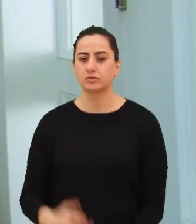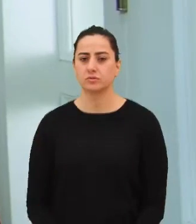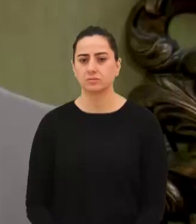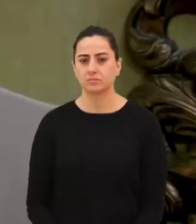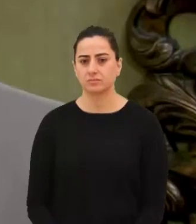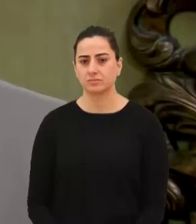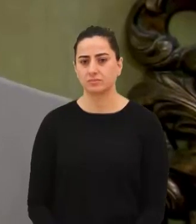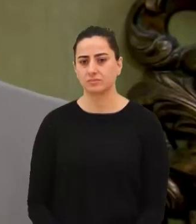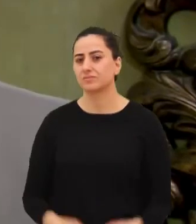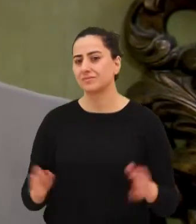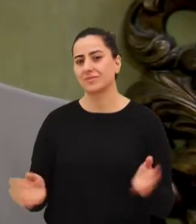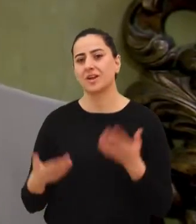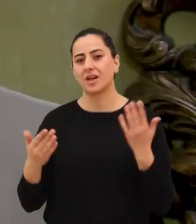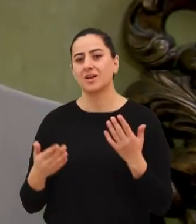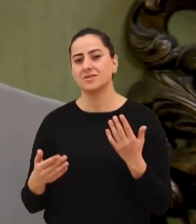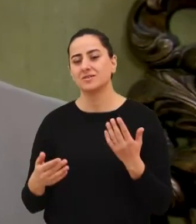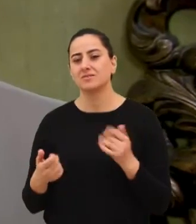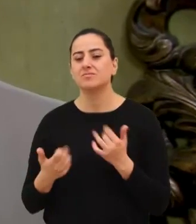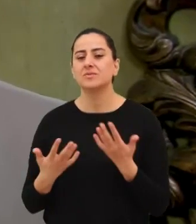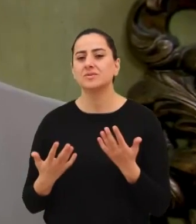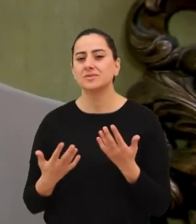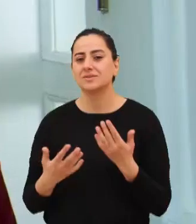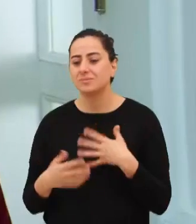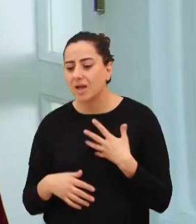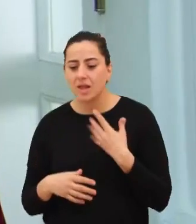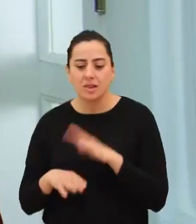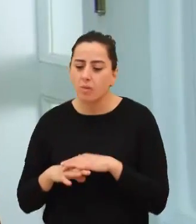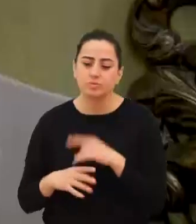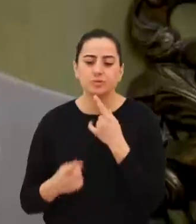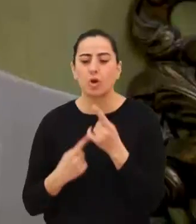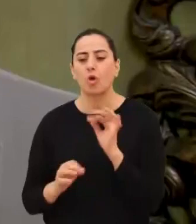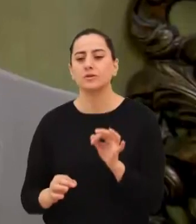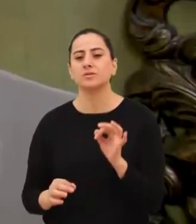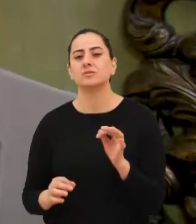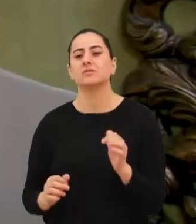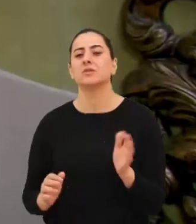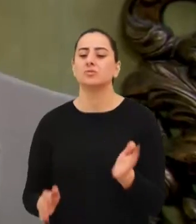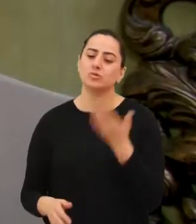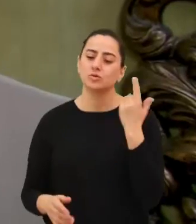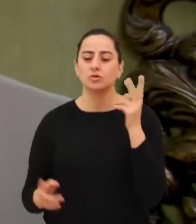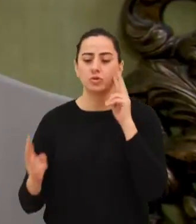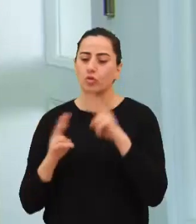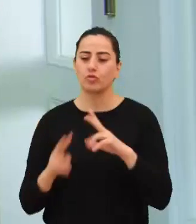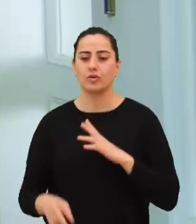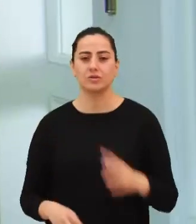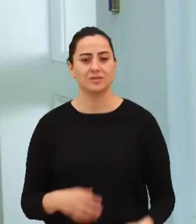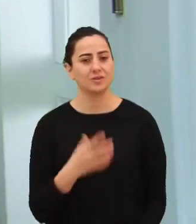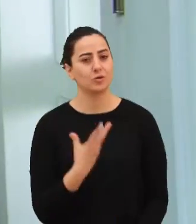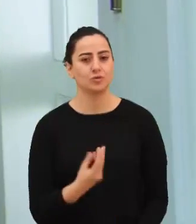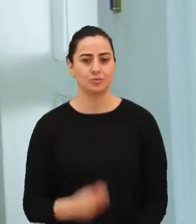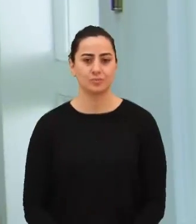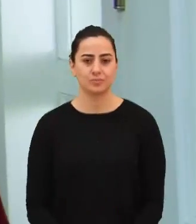Yani... Ele bele geldim hal ahval tutmaya. Nece sen ne var ne yok. Yani neyse sonra görüşeriz.